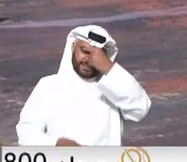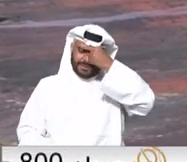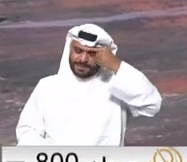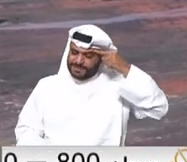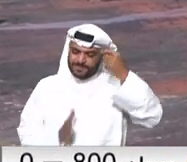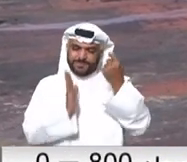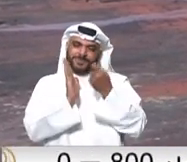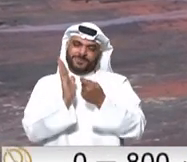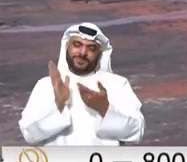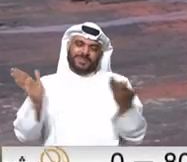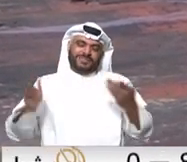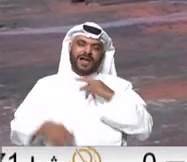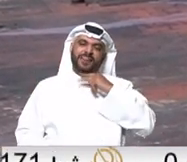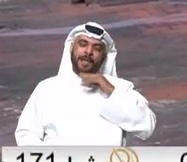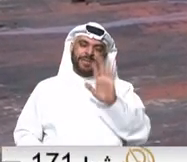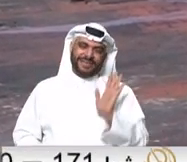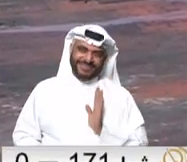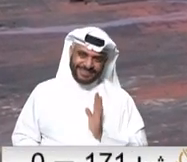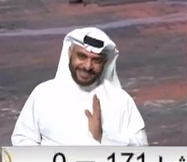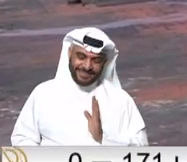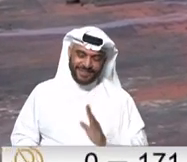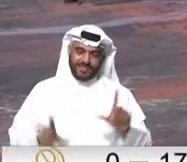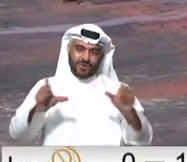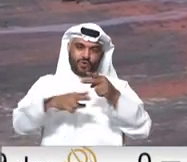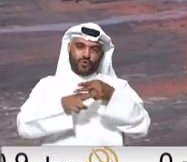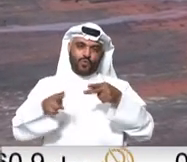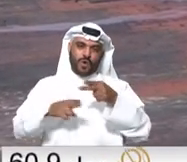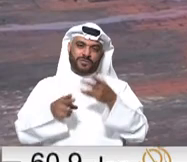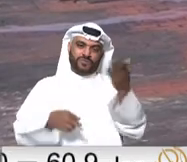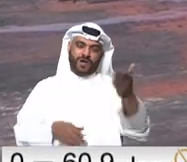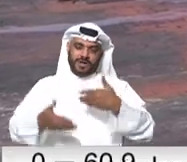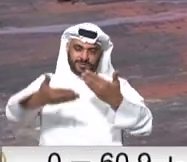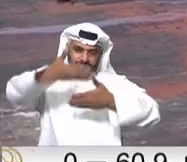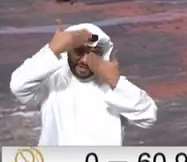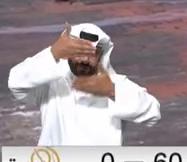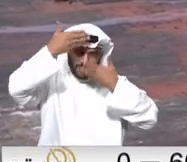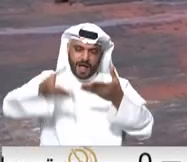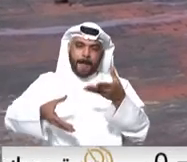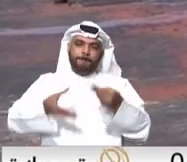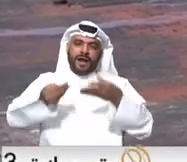هذه الكارثة الطبيعية. لتلفزيون دولة الكويت، عبد الله الشهاب، مراكش.